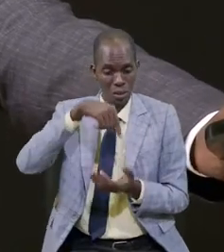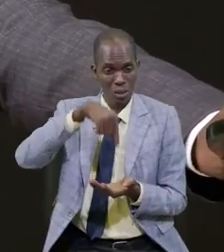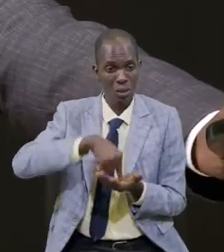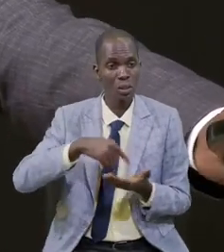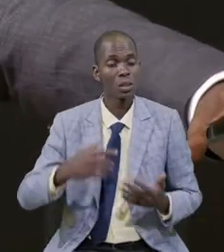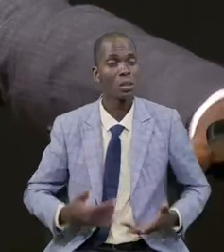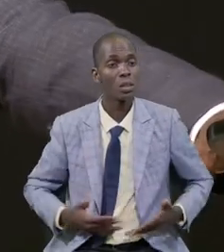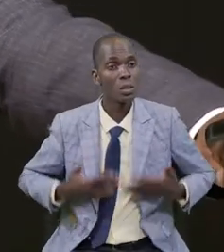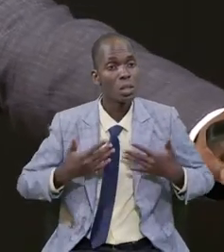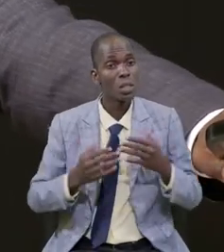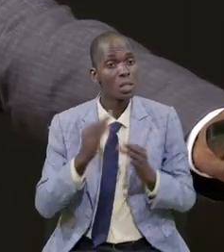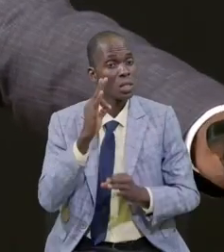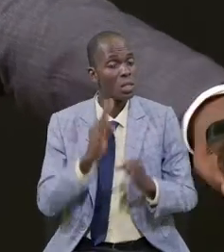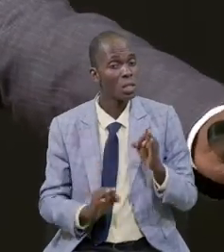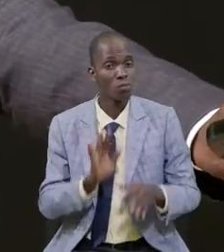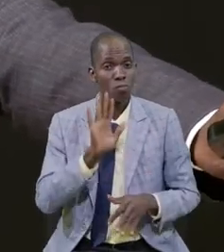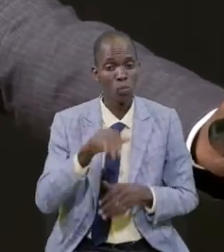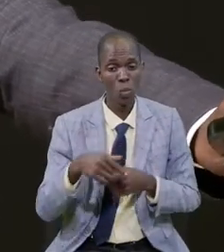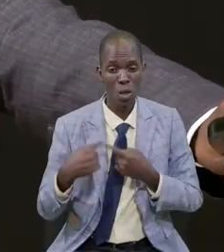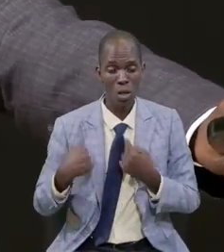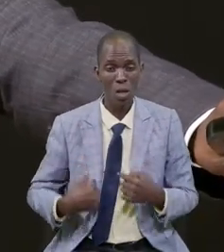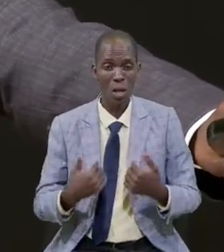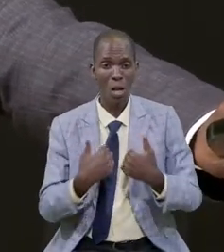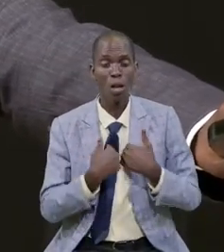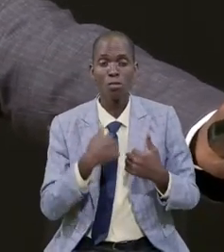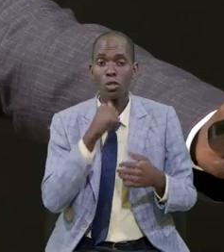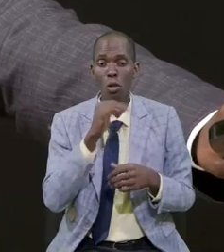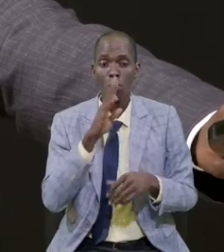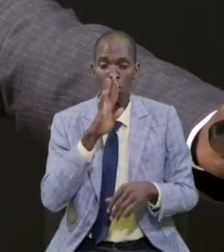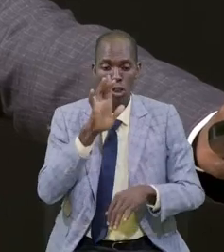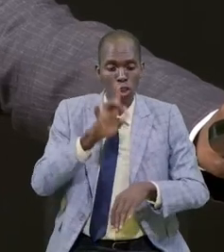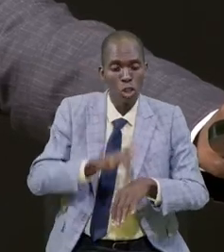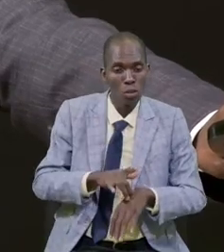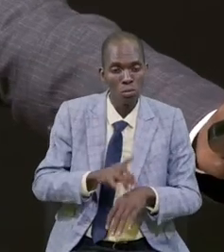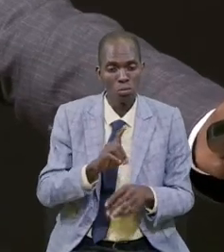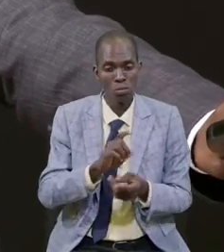le cœur n'est pas touché, transformé,